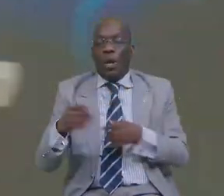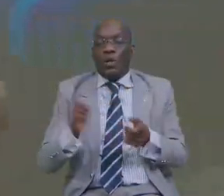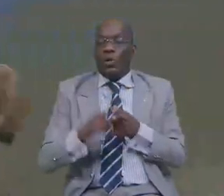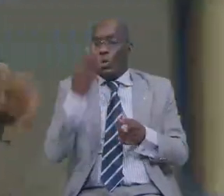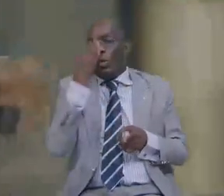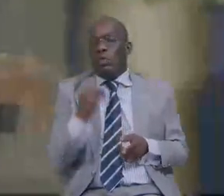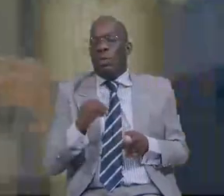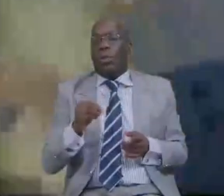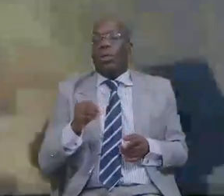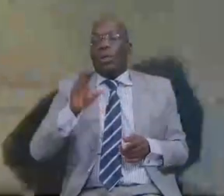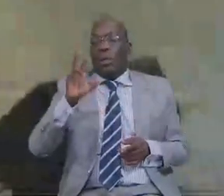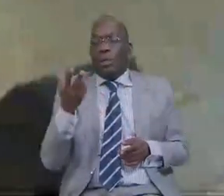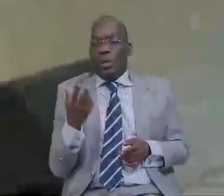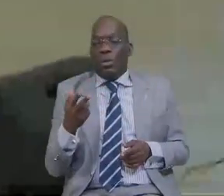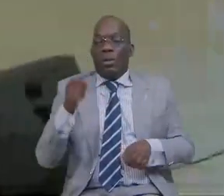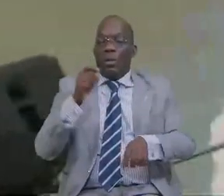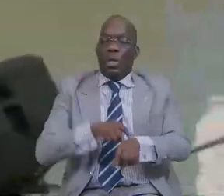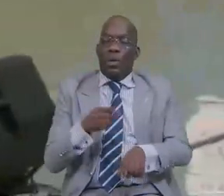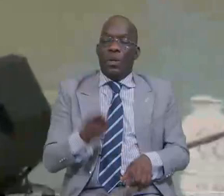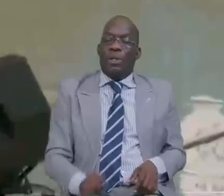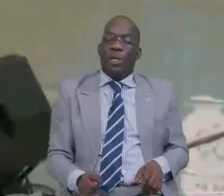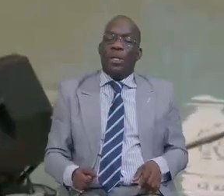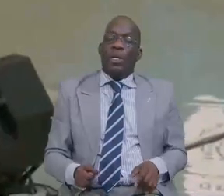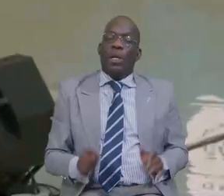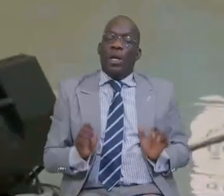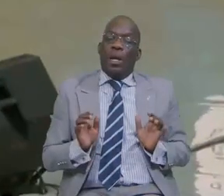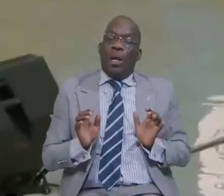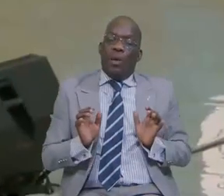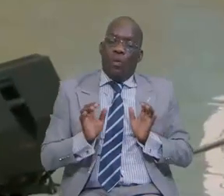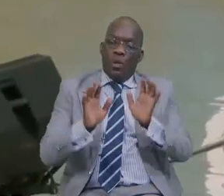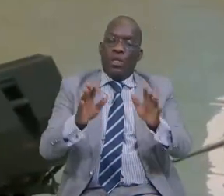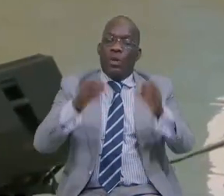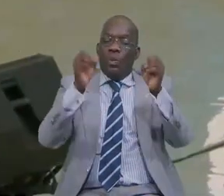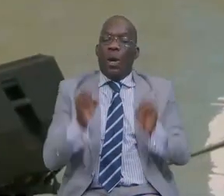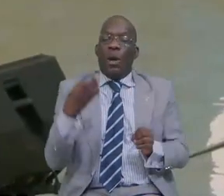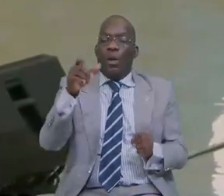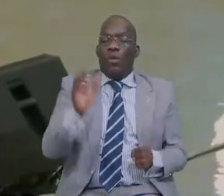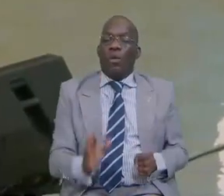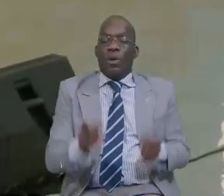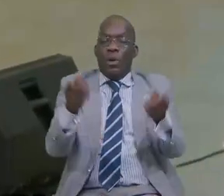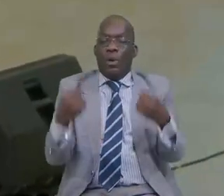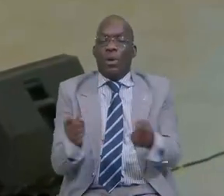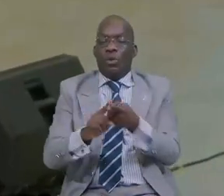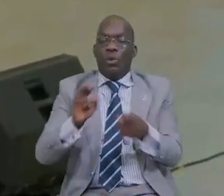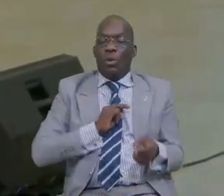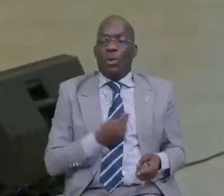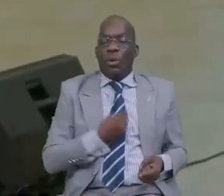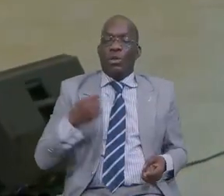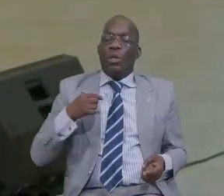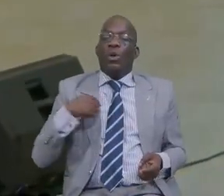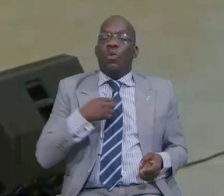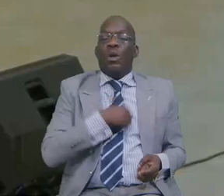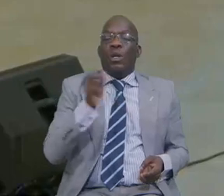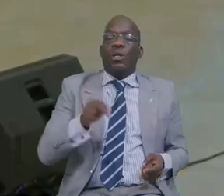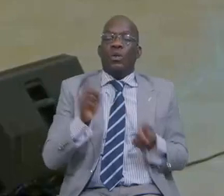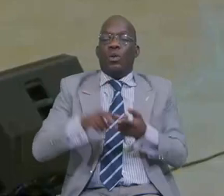la troisième fois, la puissance obligeante du Seigneur vient tellement sur nous, nous devons